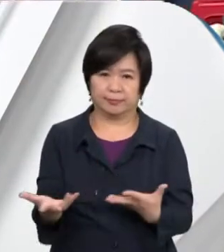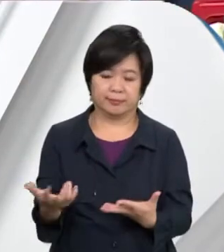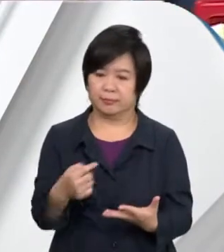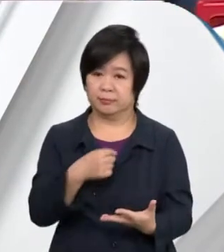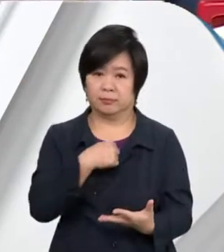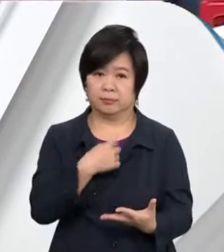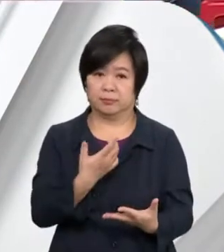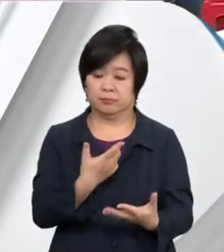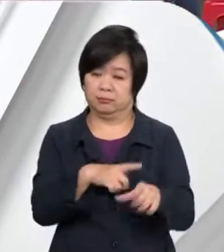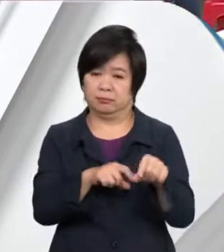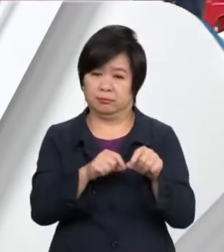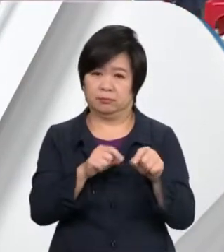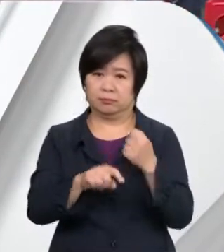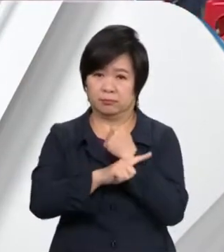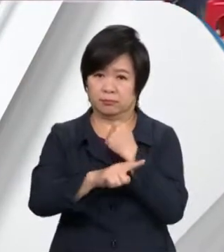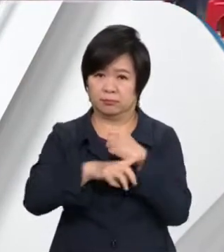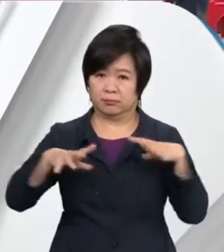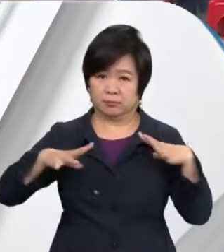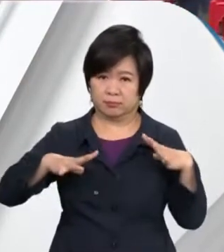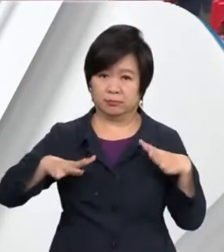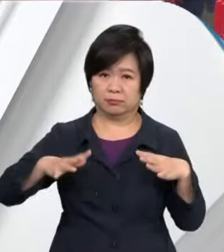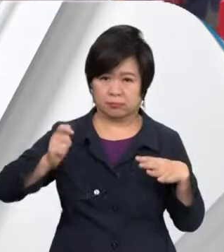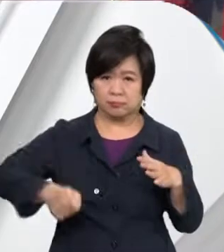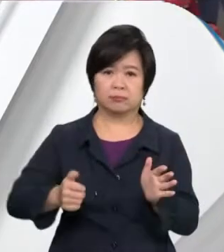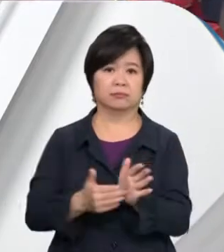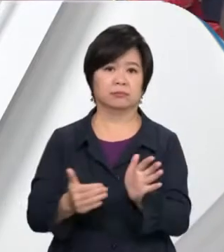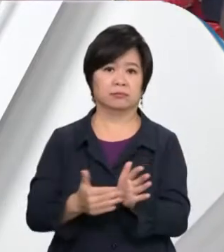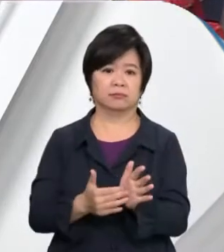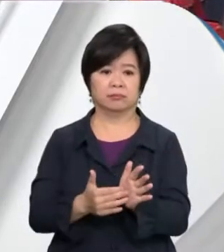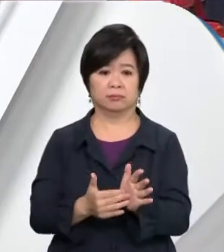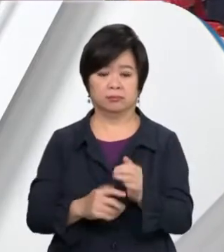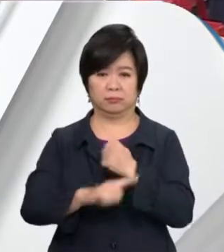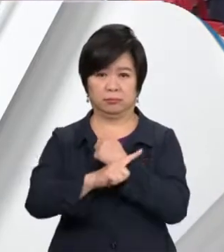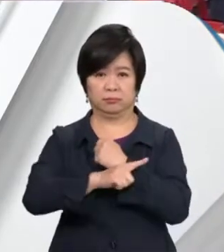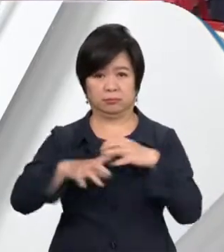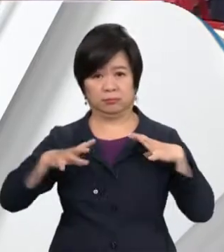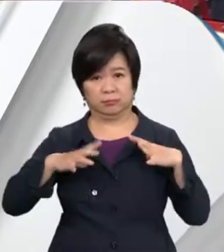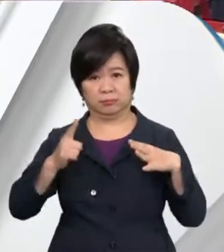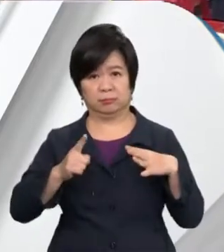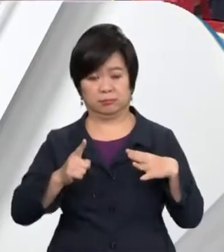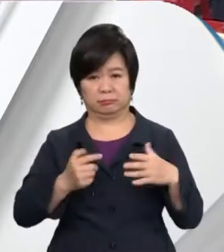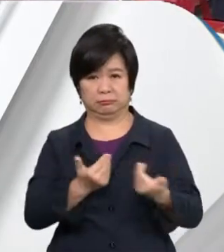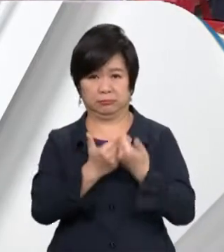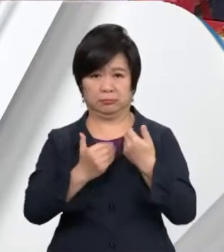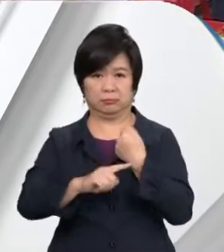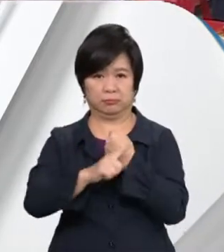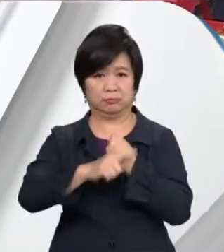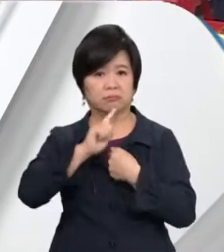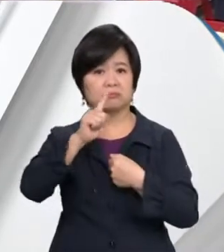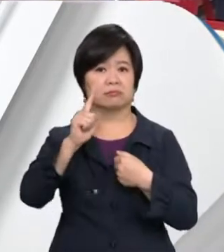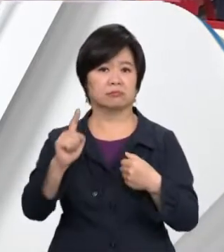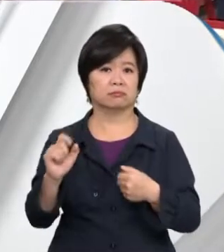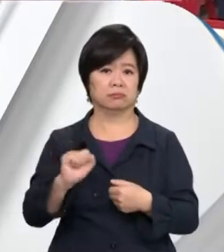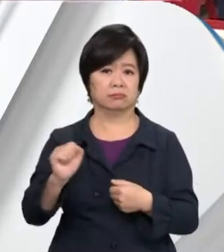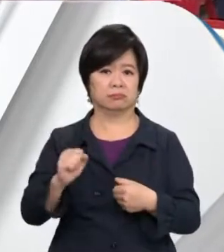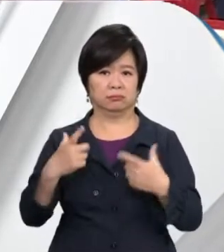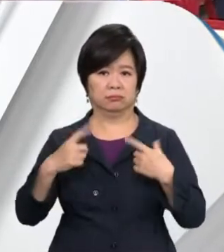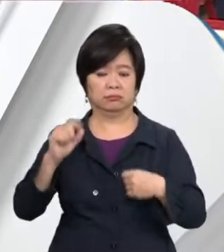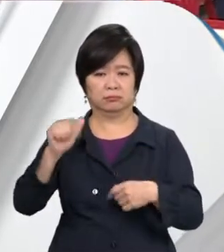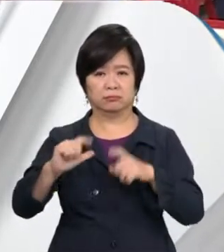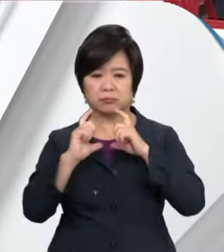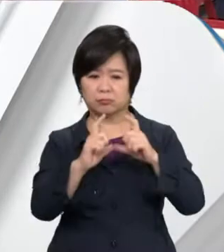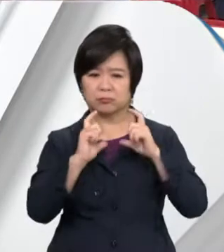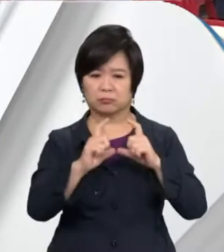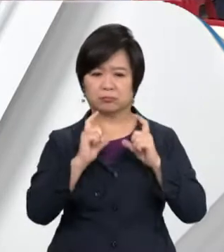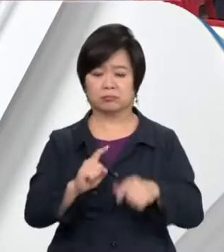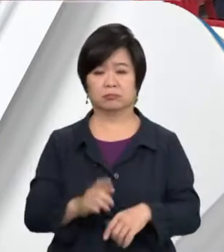能接受啊，法官判啊， 了解。 法官又不能上诉，法官又没有问我，都律师在答，律师答的时